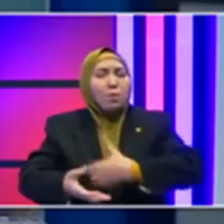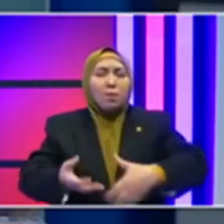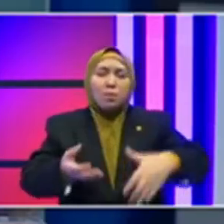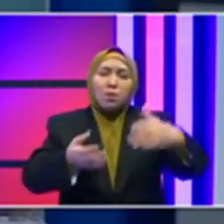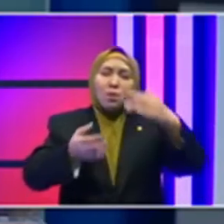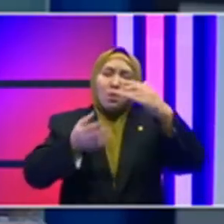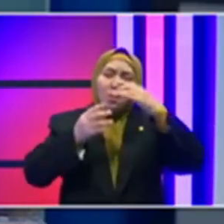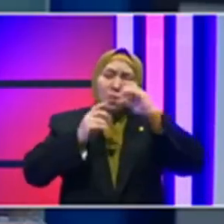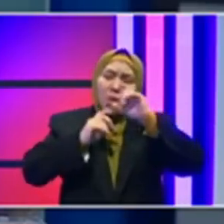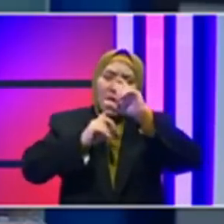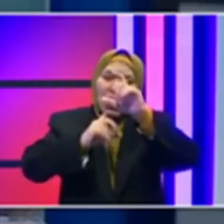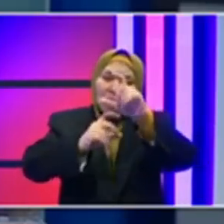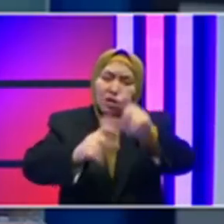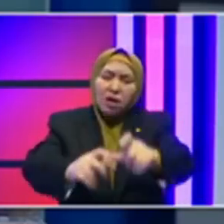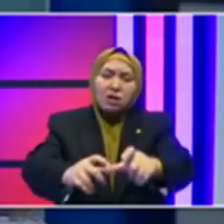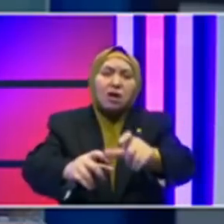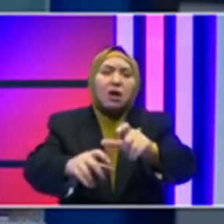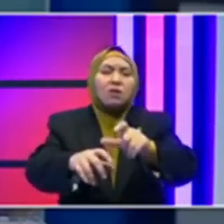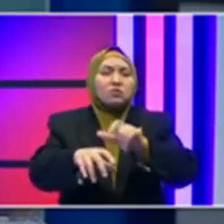dalam surga ADN